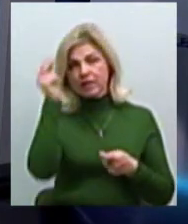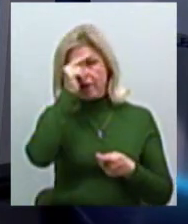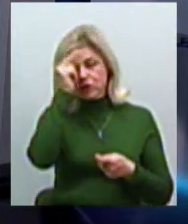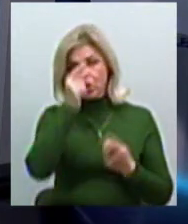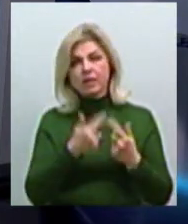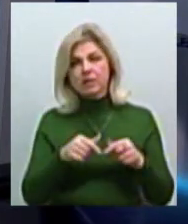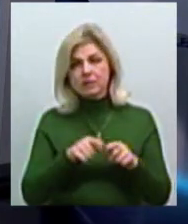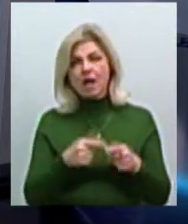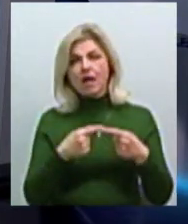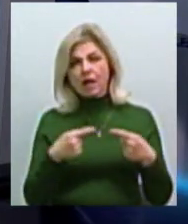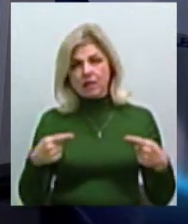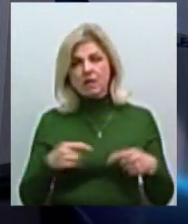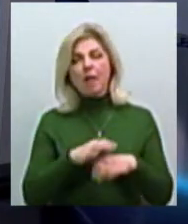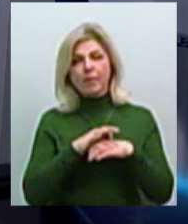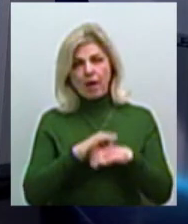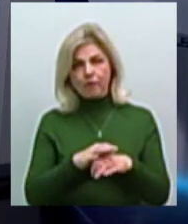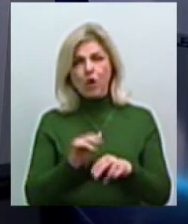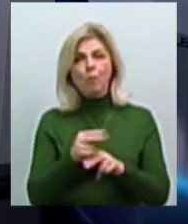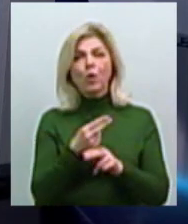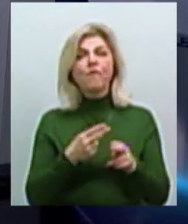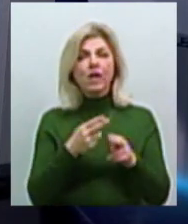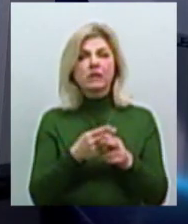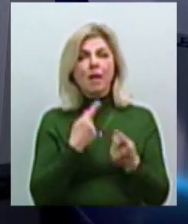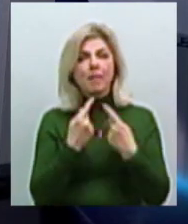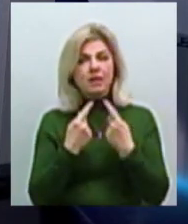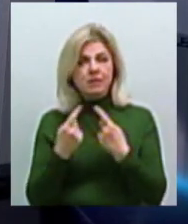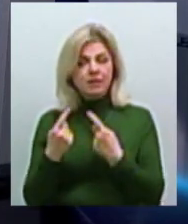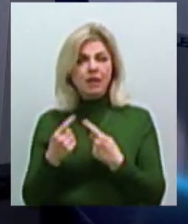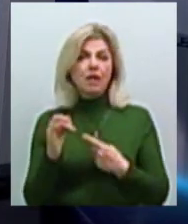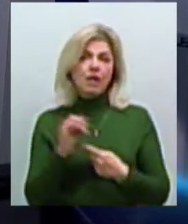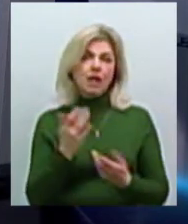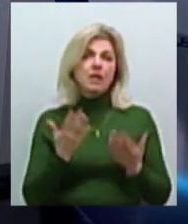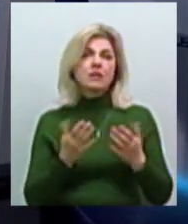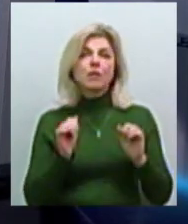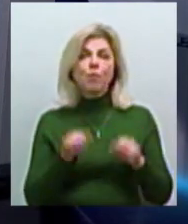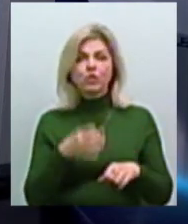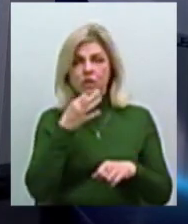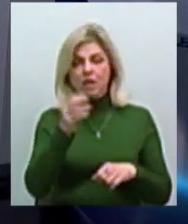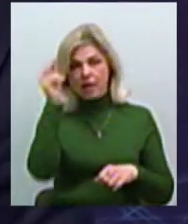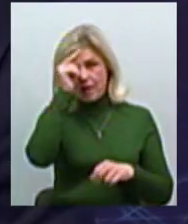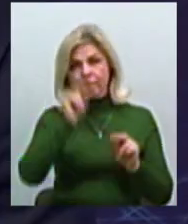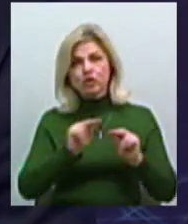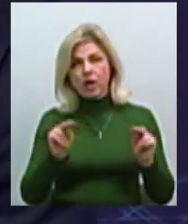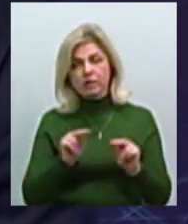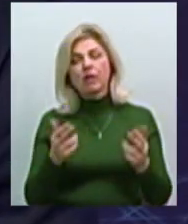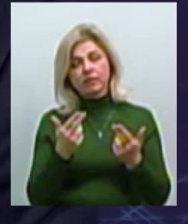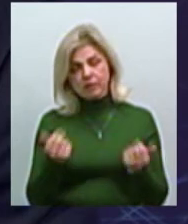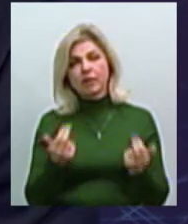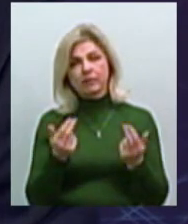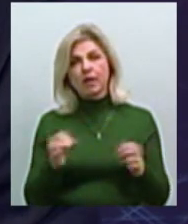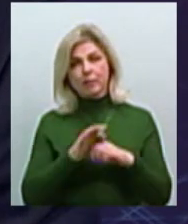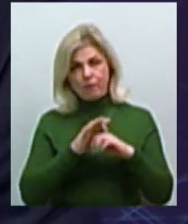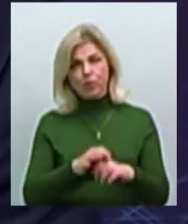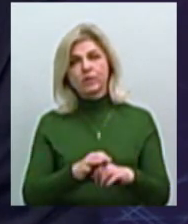різних установ проводяться профілактичні бесіди і, якщо можна так сказати, навчання? Навчання, так,